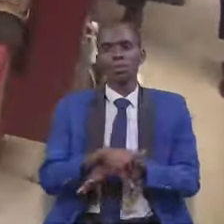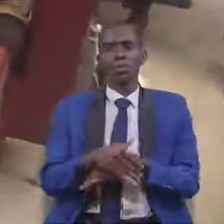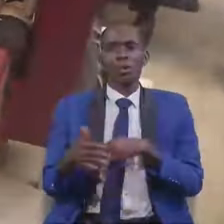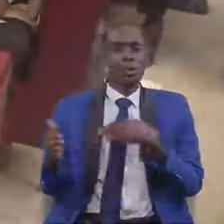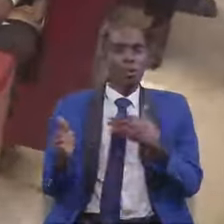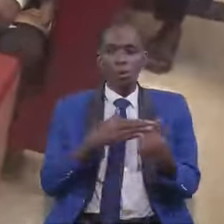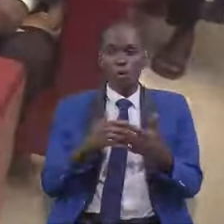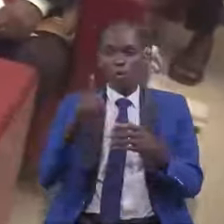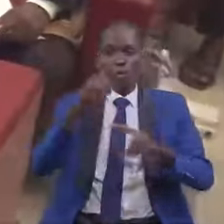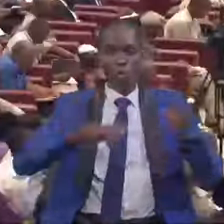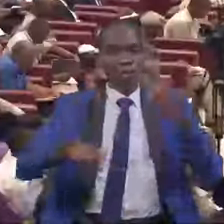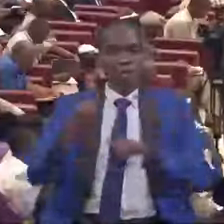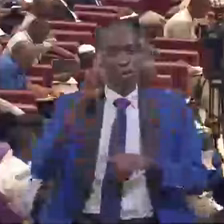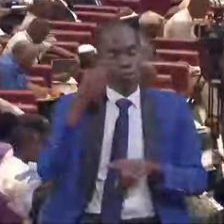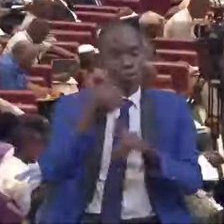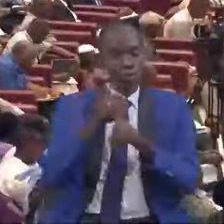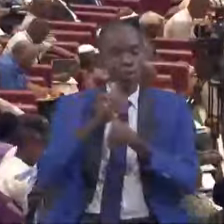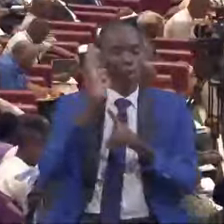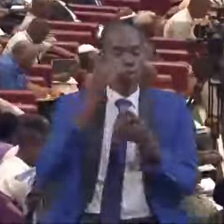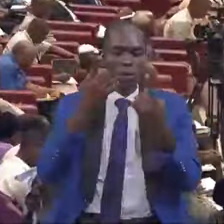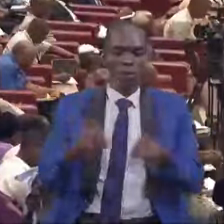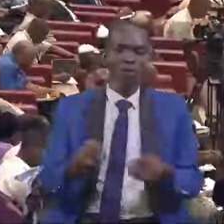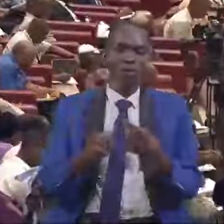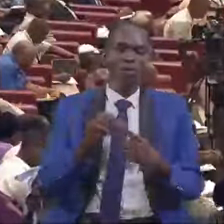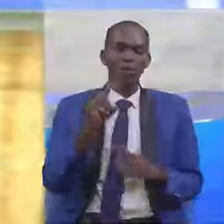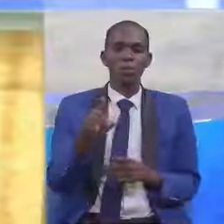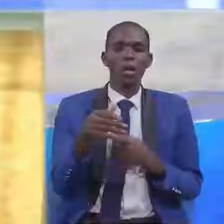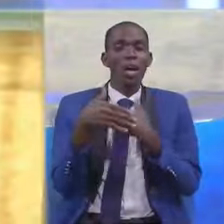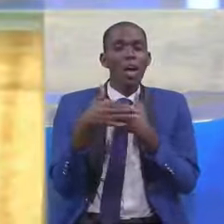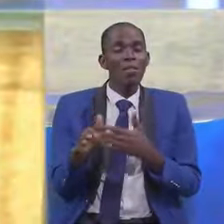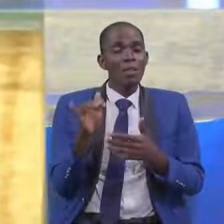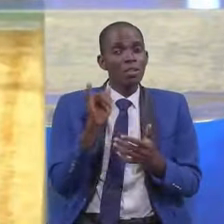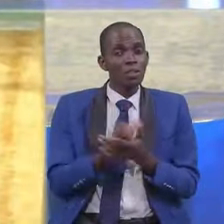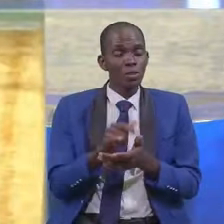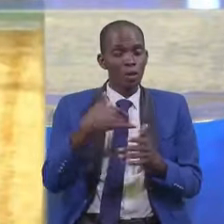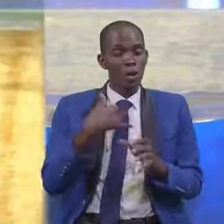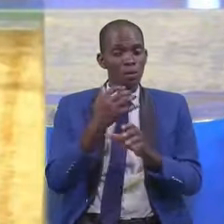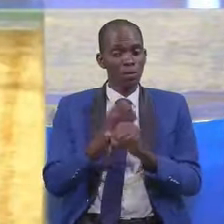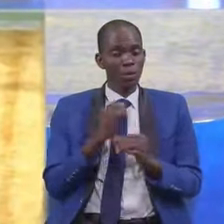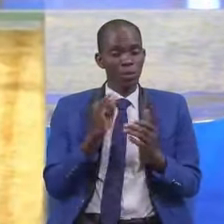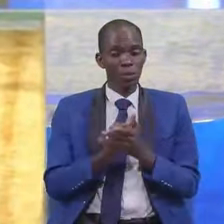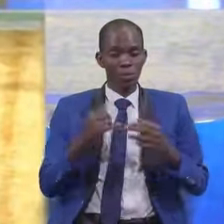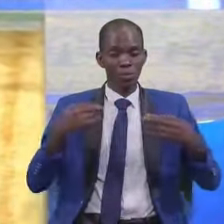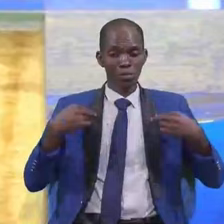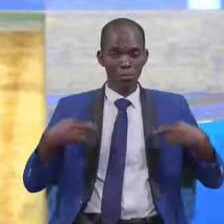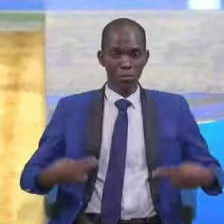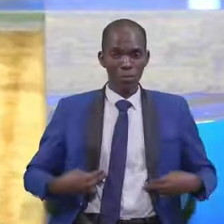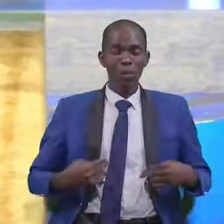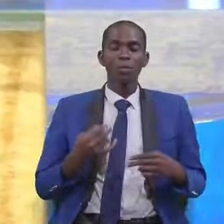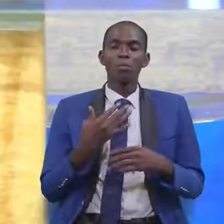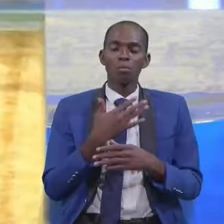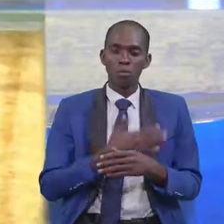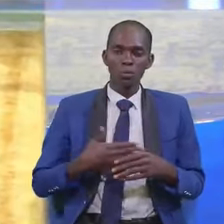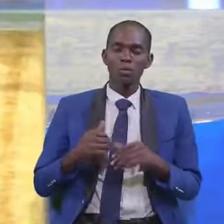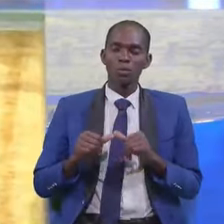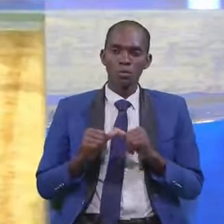vous. Après cela, il faut tout faire. Il faut rester au centre